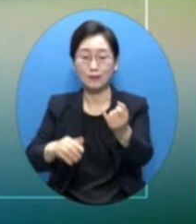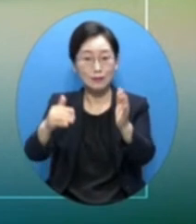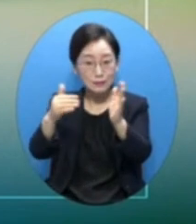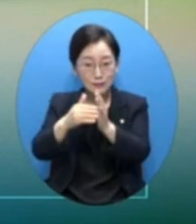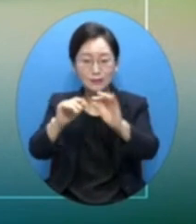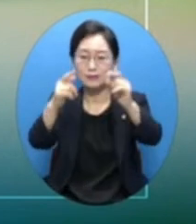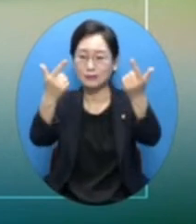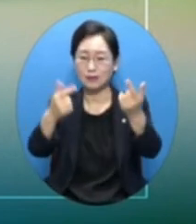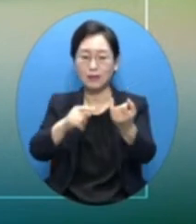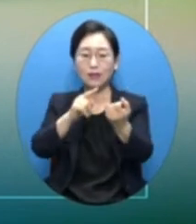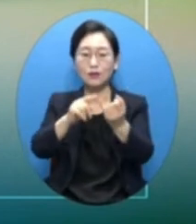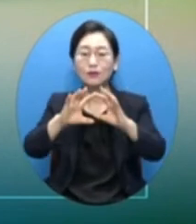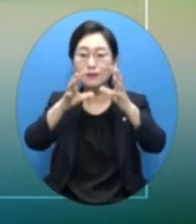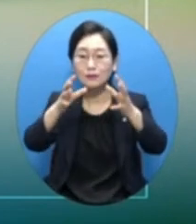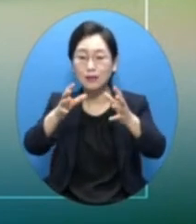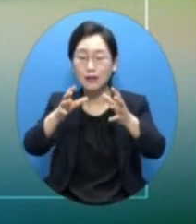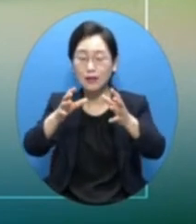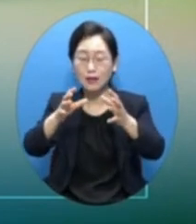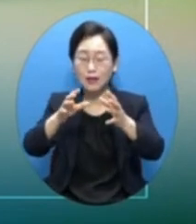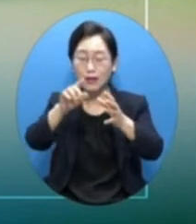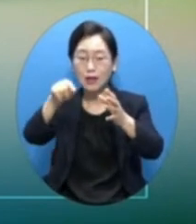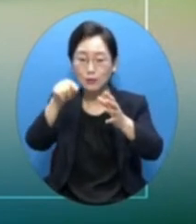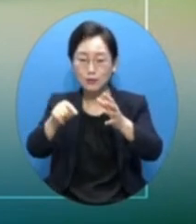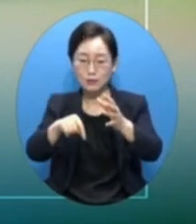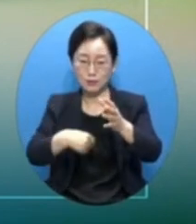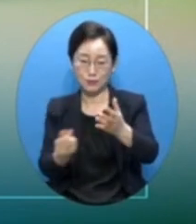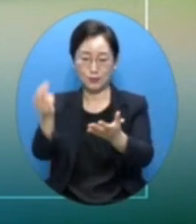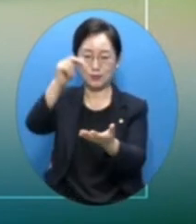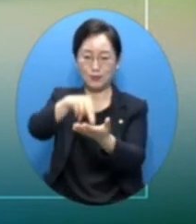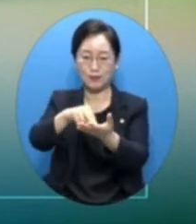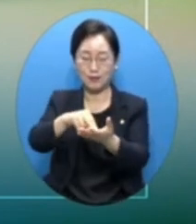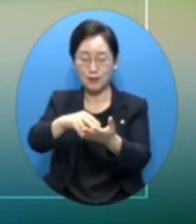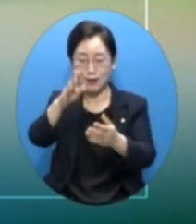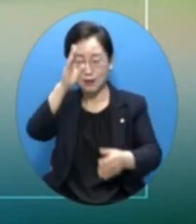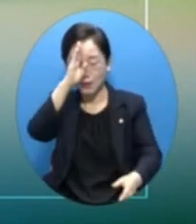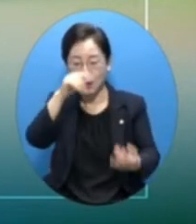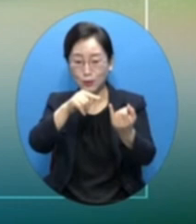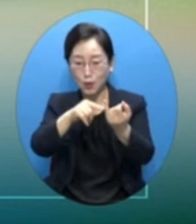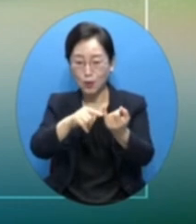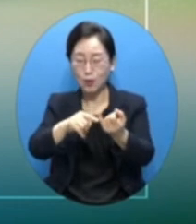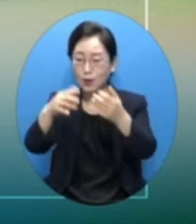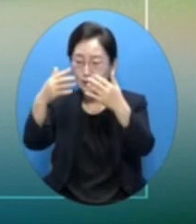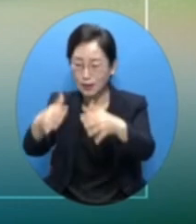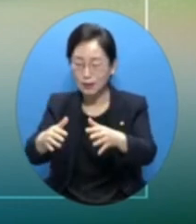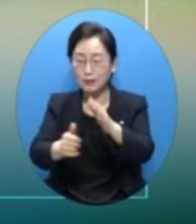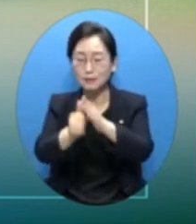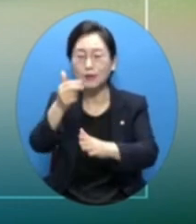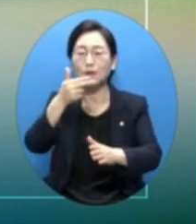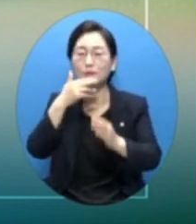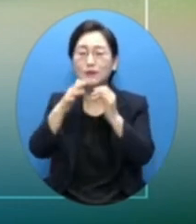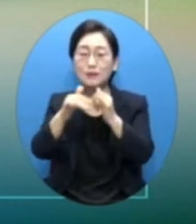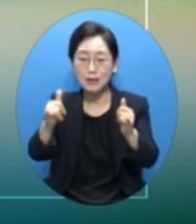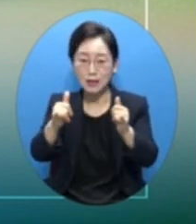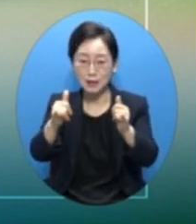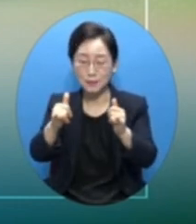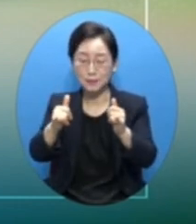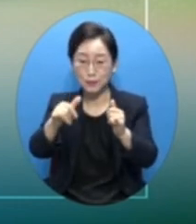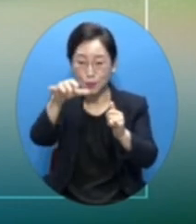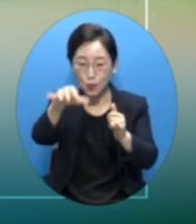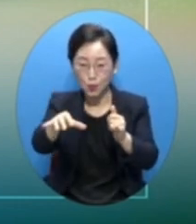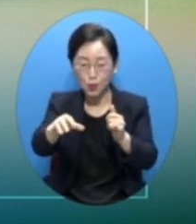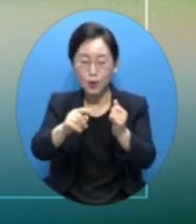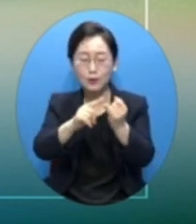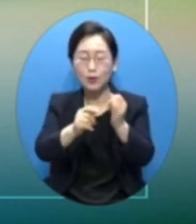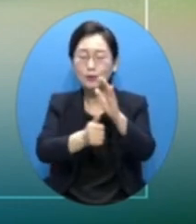아니다. 너를 세상 가운데 반드시 세울 것이고 너를 병들고 약하고 희망이 없는 사람들에게 희망의